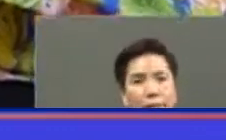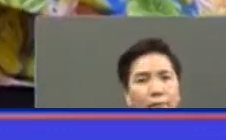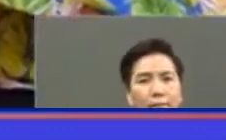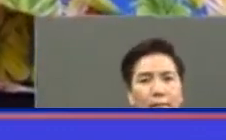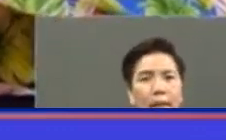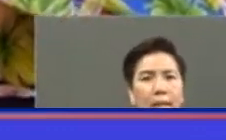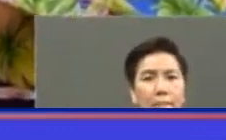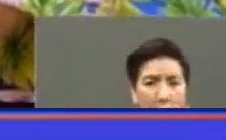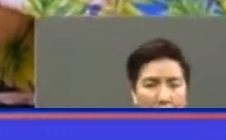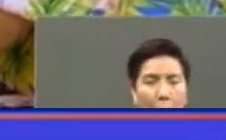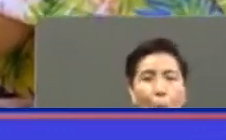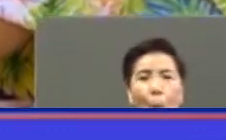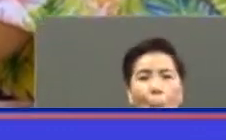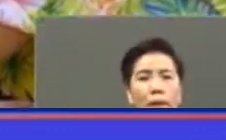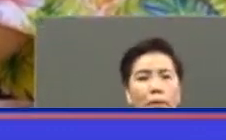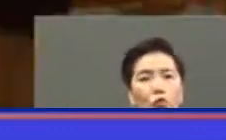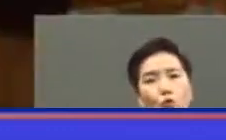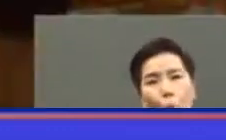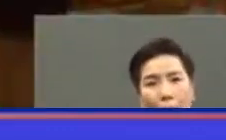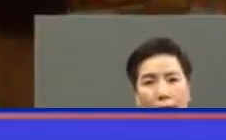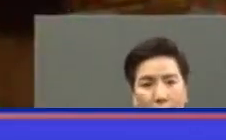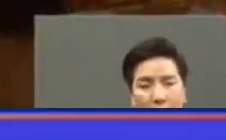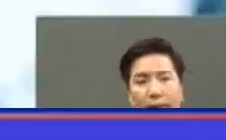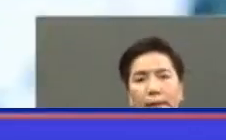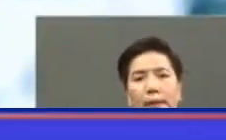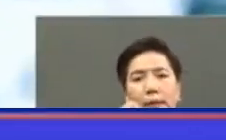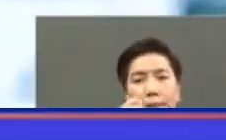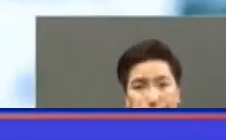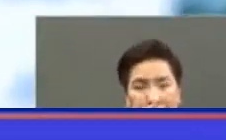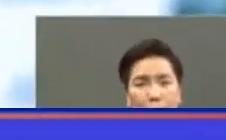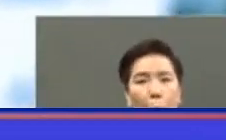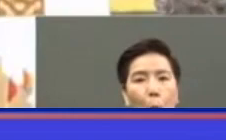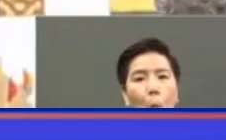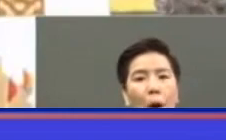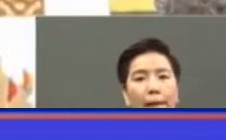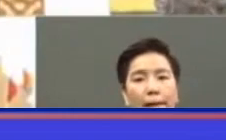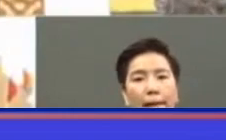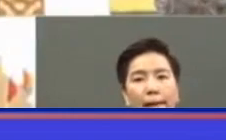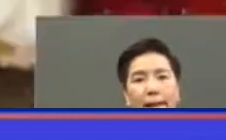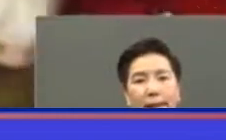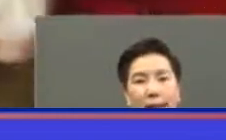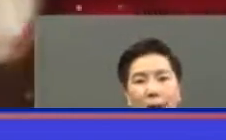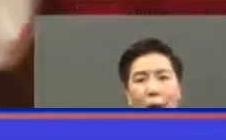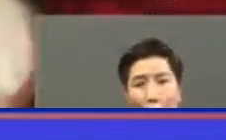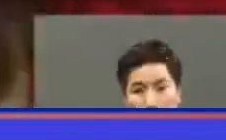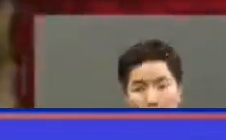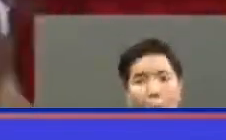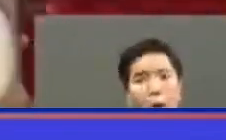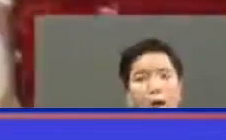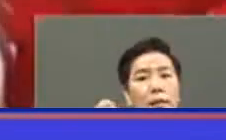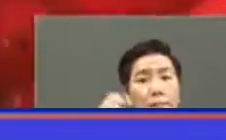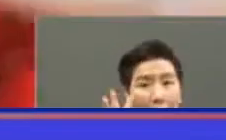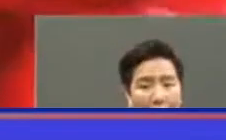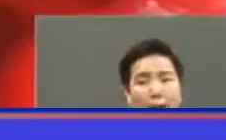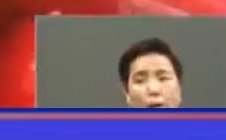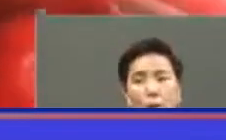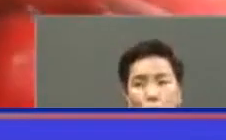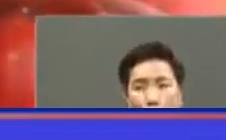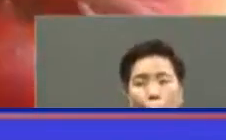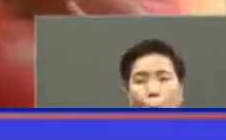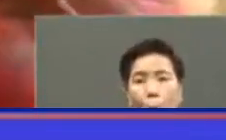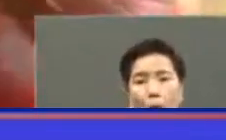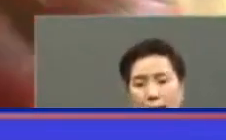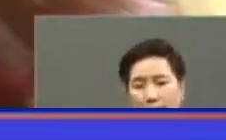พบุรุษแล้วก็ในขณะเดียวกันก็ให้เทศกาลสงกรานต์ของเรานะครับได้พัฒนา